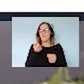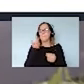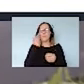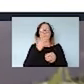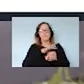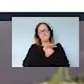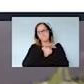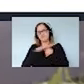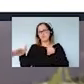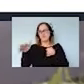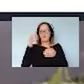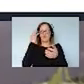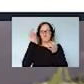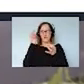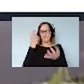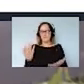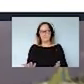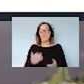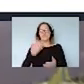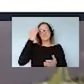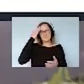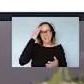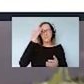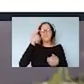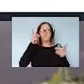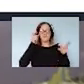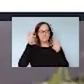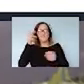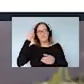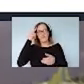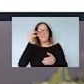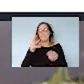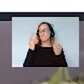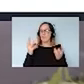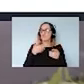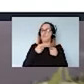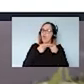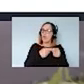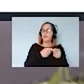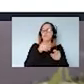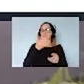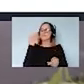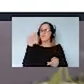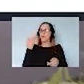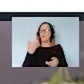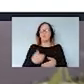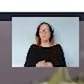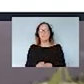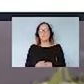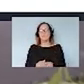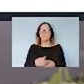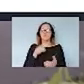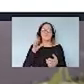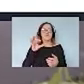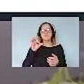masa treści w sieci, ale znamy je, rozpoznajemy je, one są bardzo ważnym elementem takich społeczności jak Spoed, czy